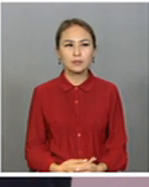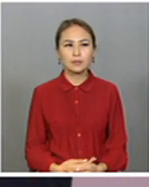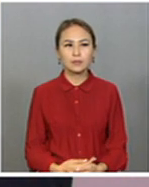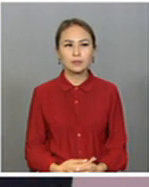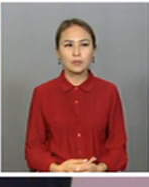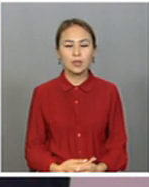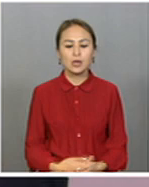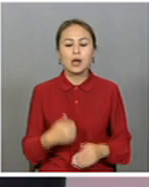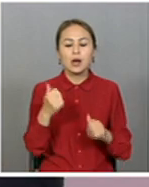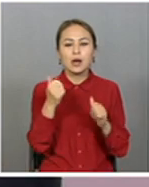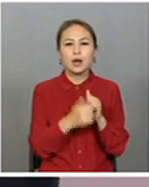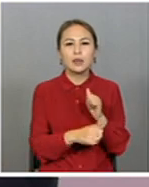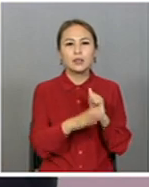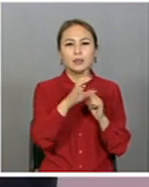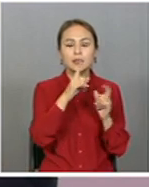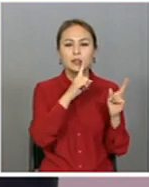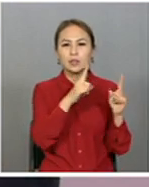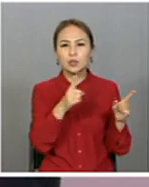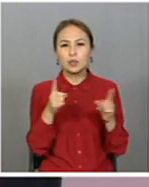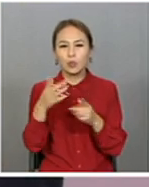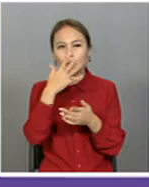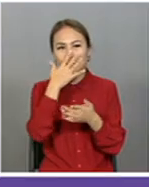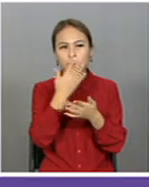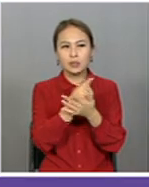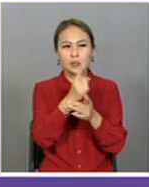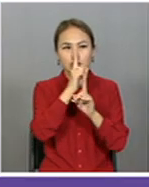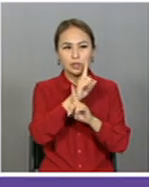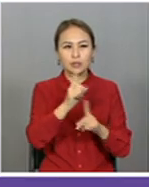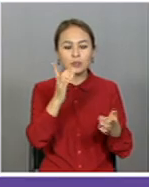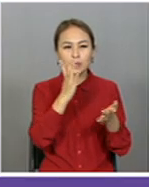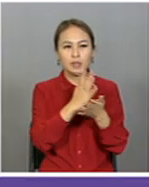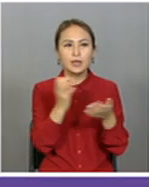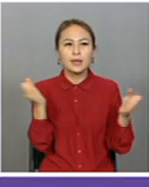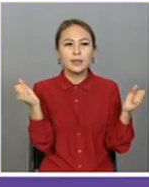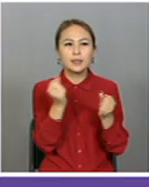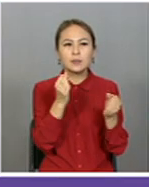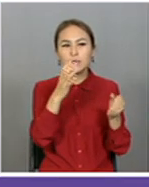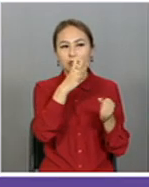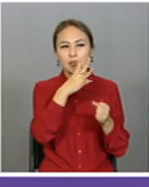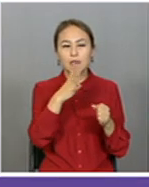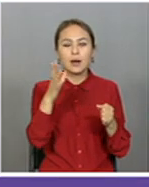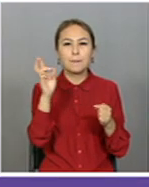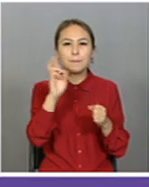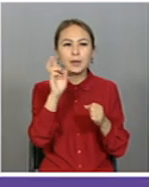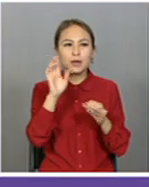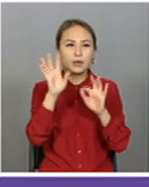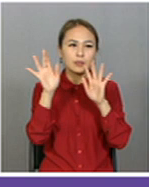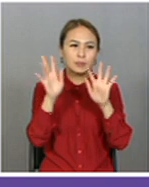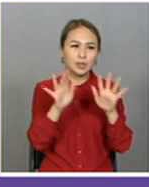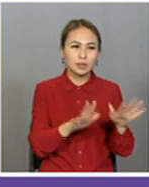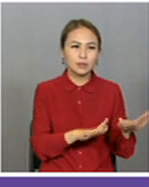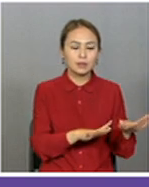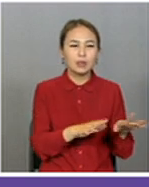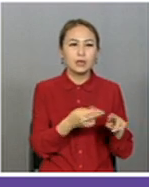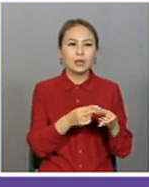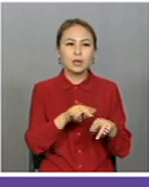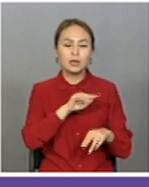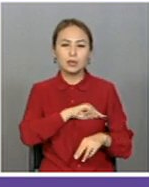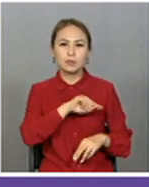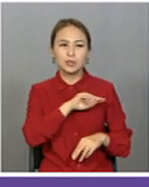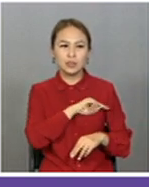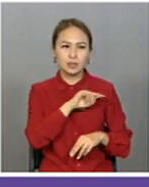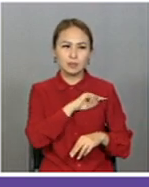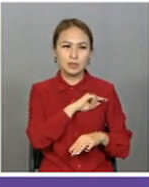болайық. Әр маусымның өзіне тән ерекшелігі бар. Қыс мезгілі әппәк қарымен,